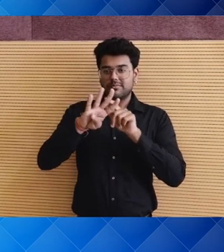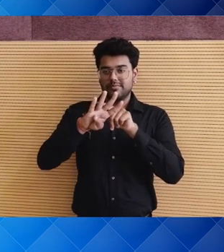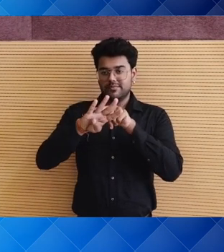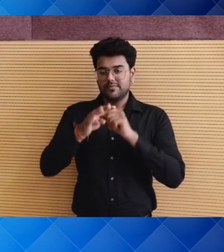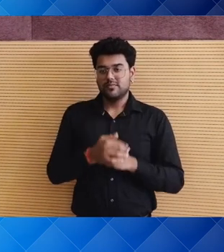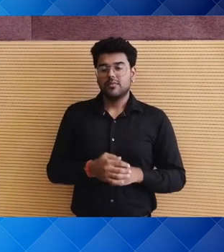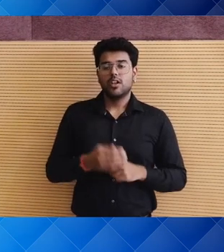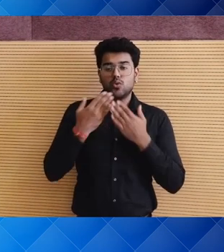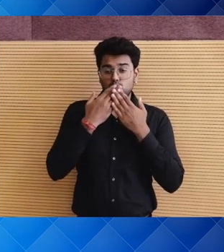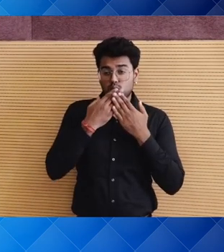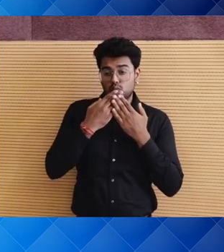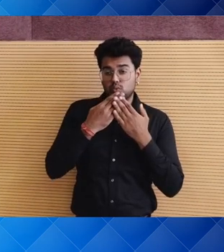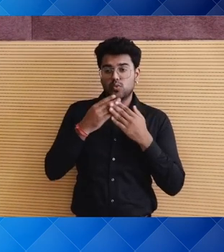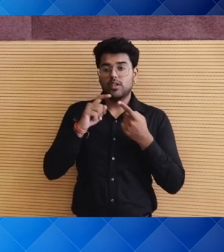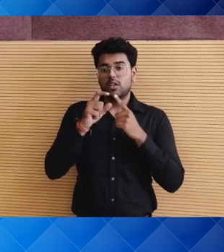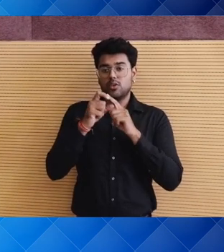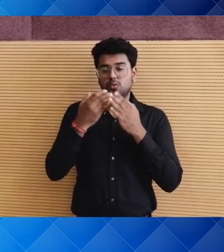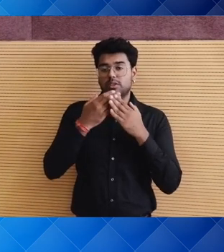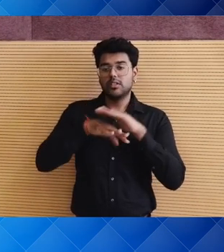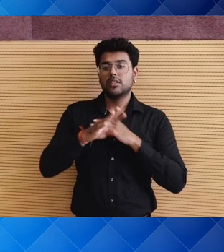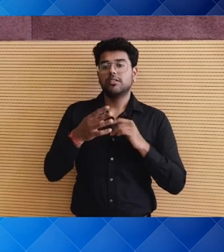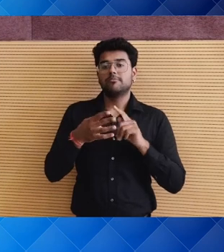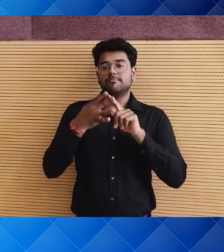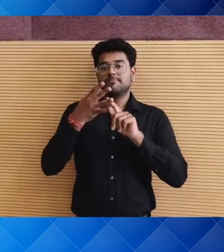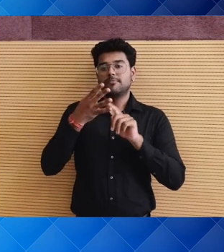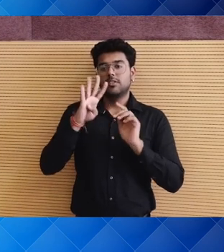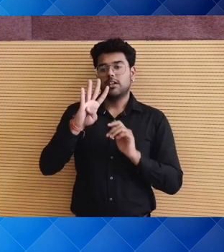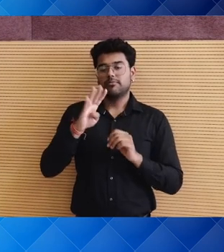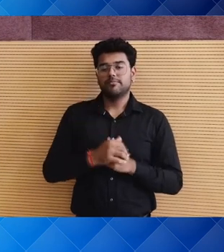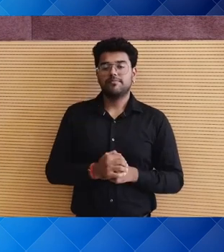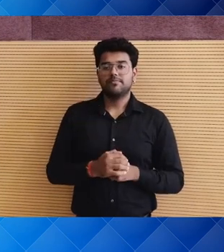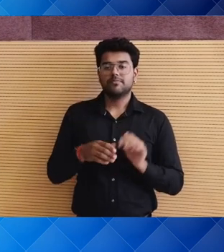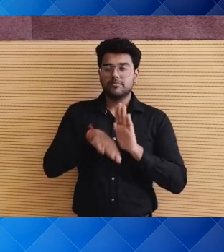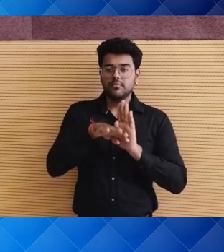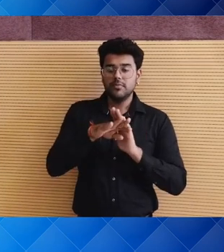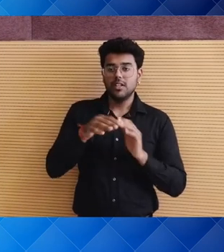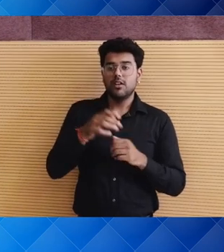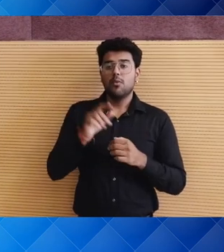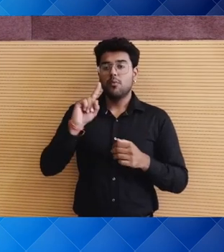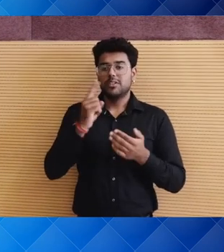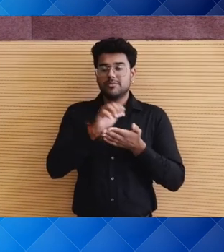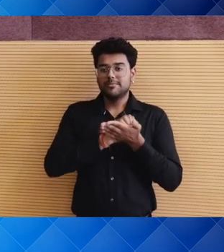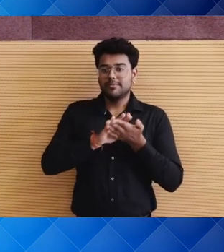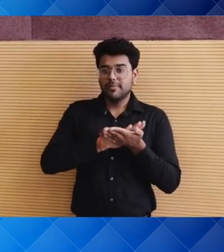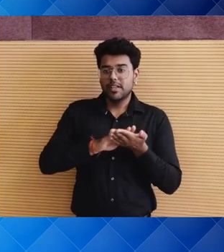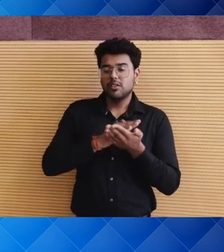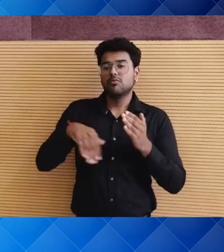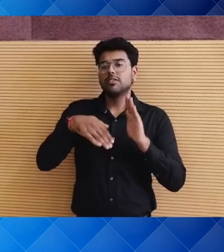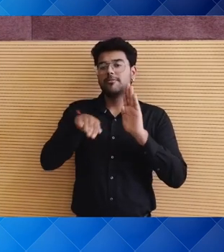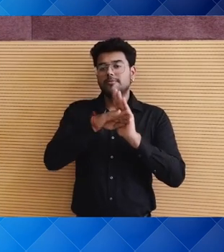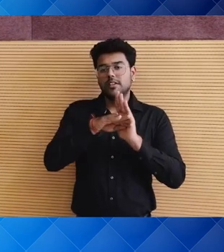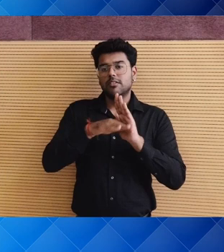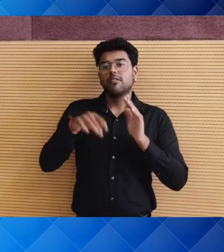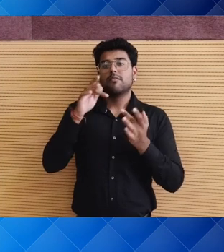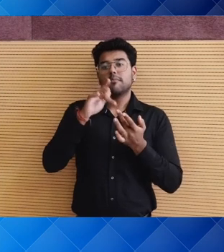स्कूली एजुकेशन में, एनसीएफ की जो 4 स्टेप रहेगा, उसमें से फाउंडेशनल, प्रिपरेटरी, मिडिल